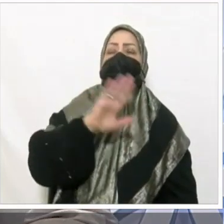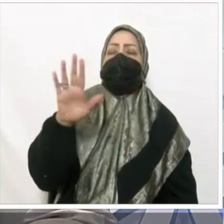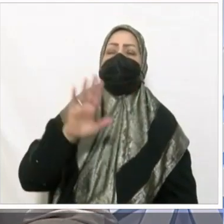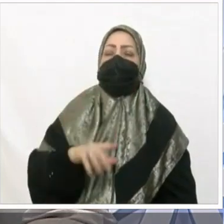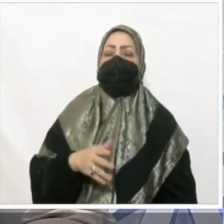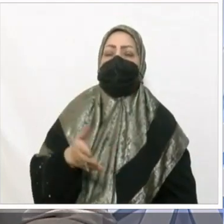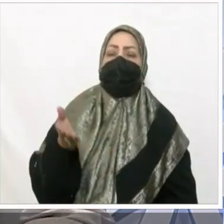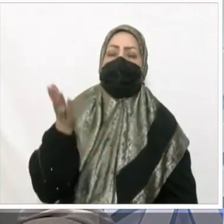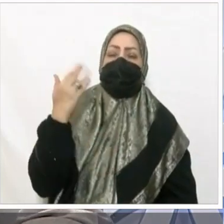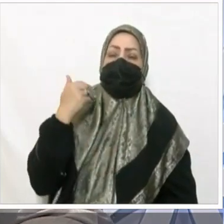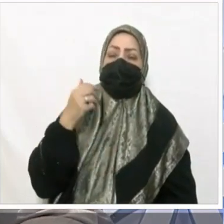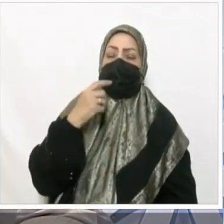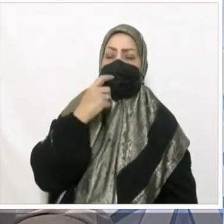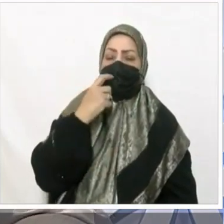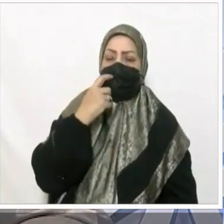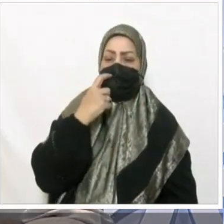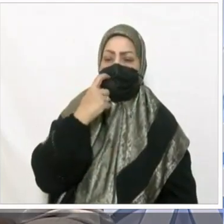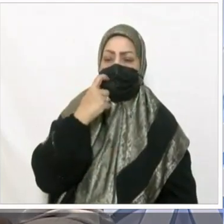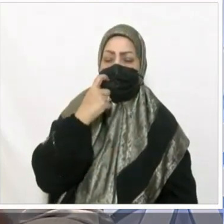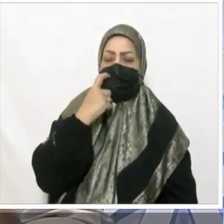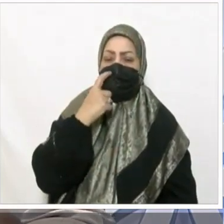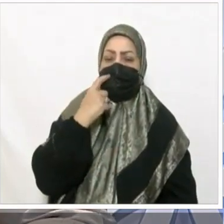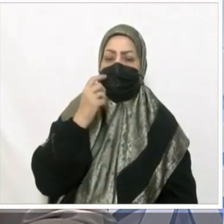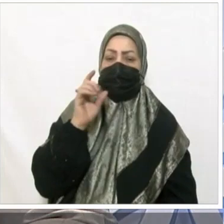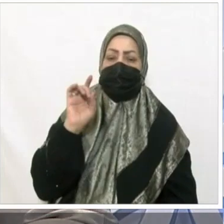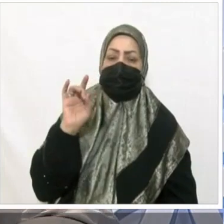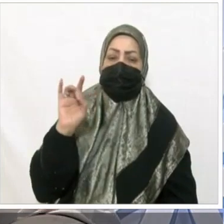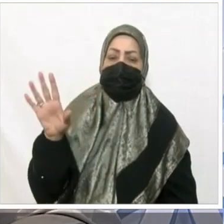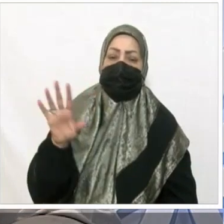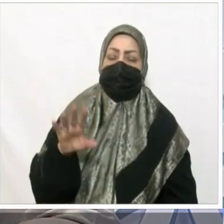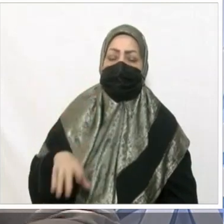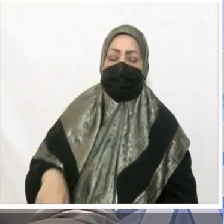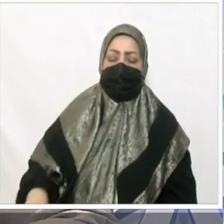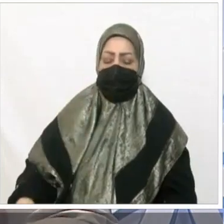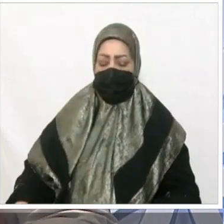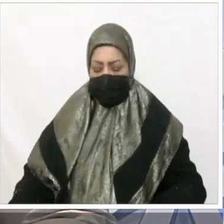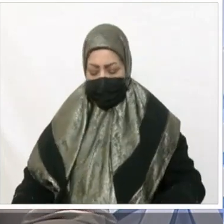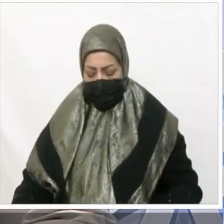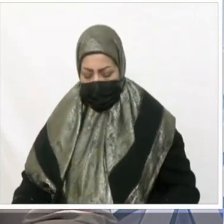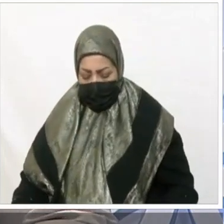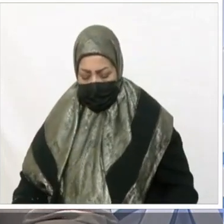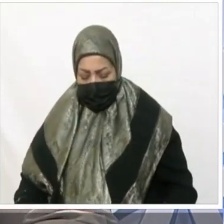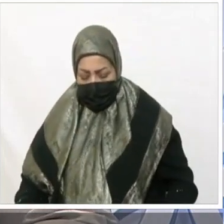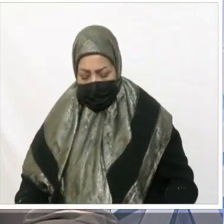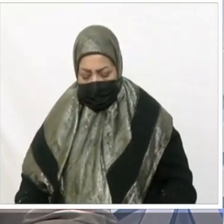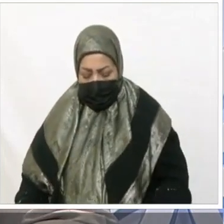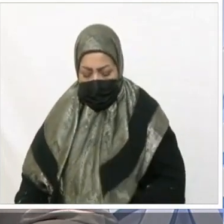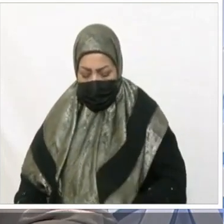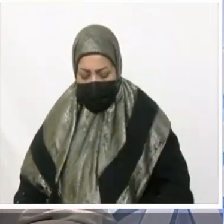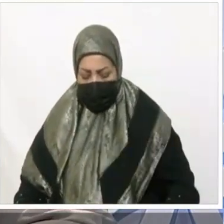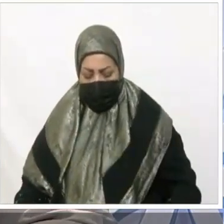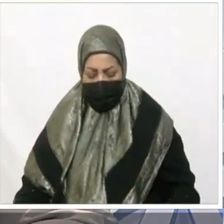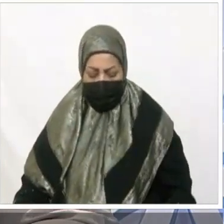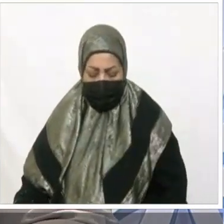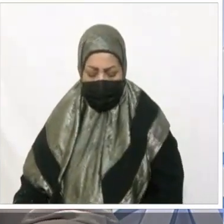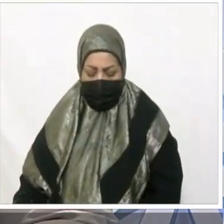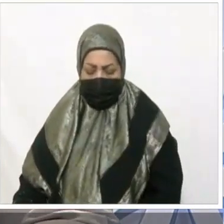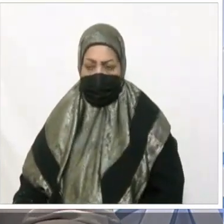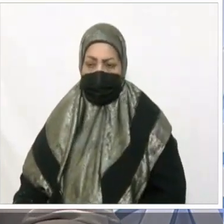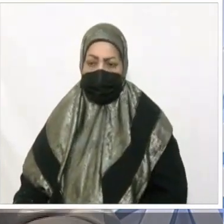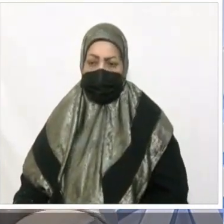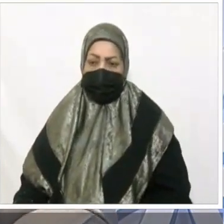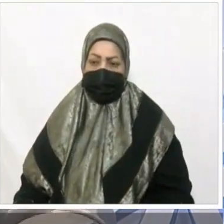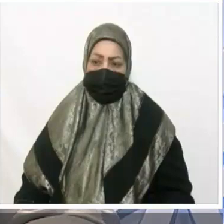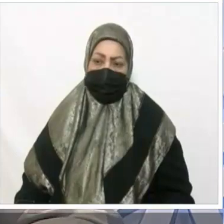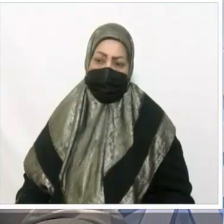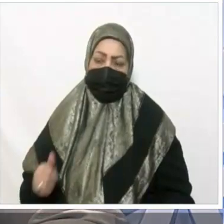علينا. صحيح، بارك الله فيك سيد أسامة، جزاك الله خيرا. خلينا نجيب على السؤال أسامة قبل ما ينتهي الوقت. إيه هو يسأل عن